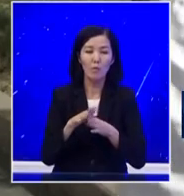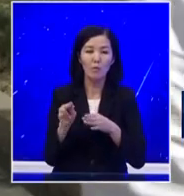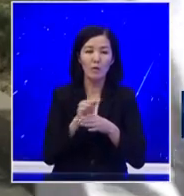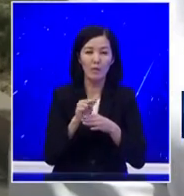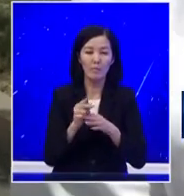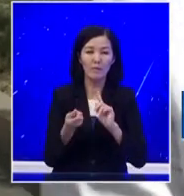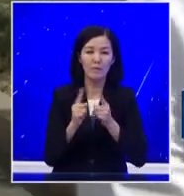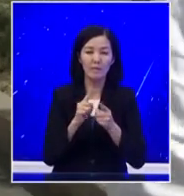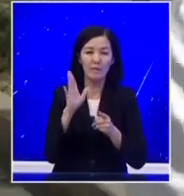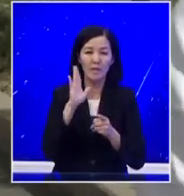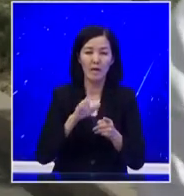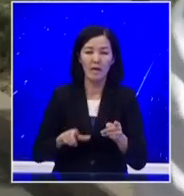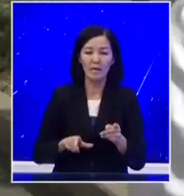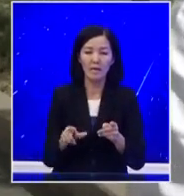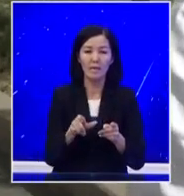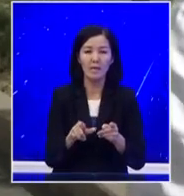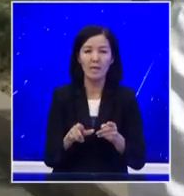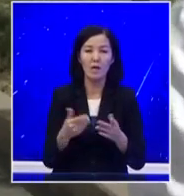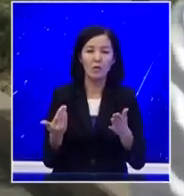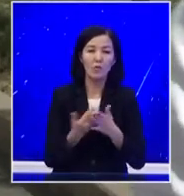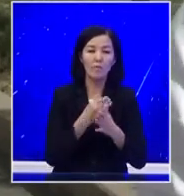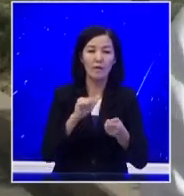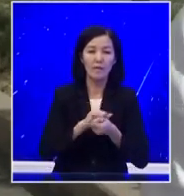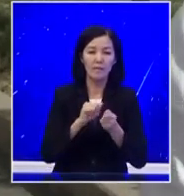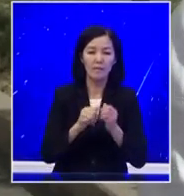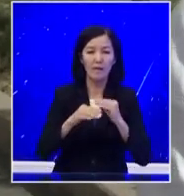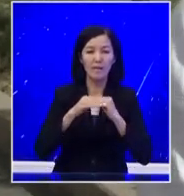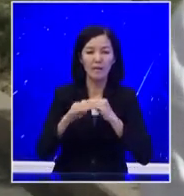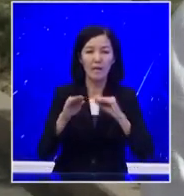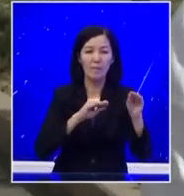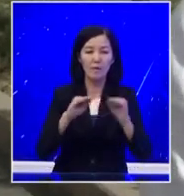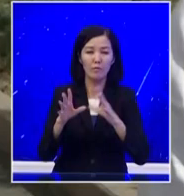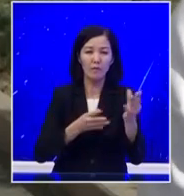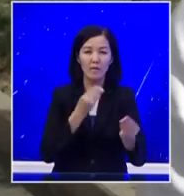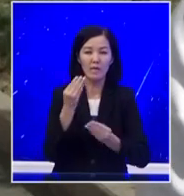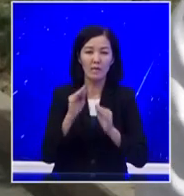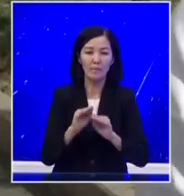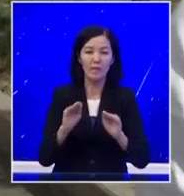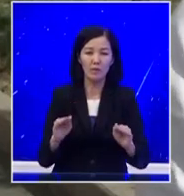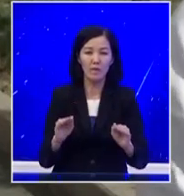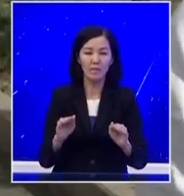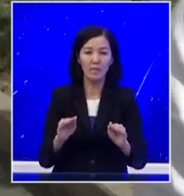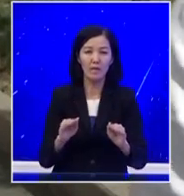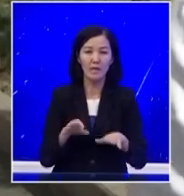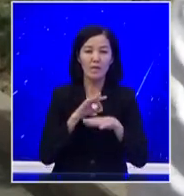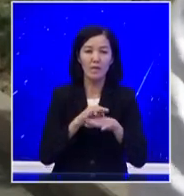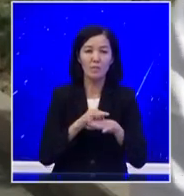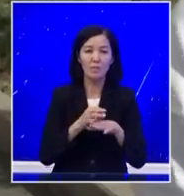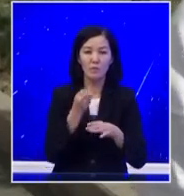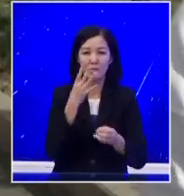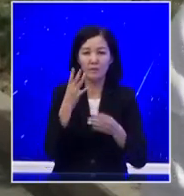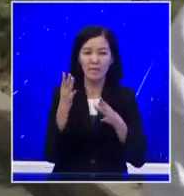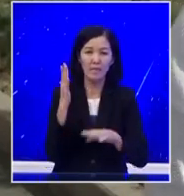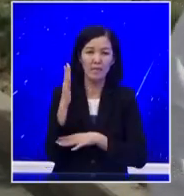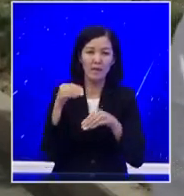замене обычных лотков по два раза меет асфальтовое покрытие оборудовать детские игровые площадки также пройдут работы по озеленению на